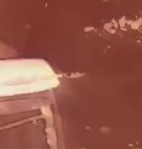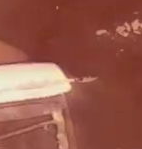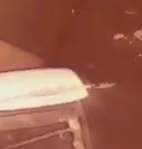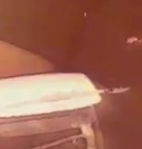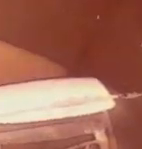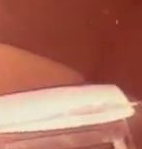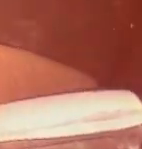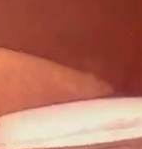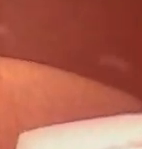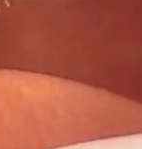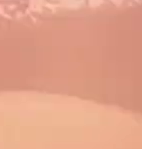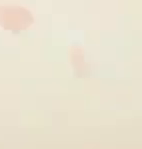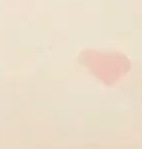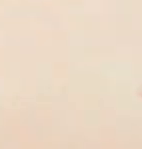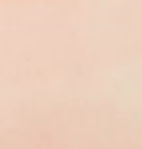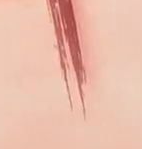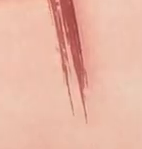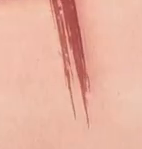nyentuh